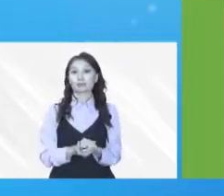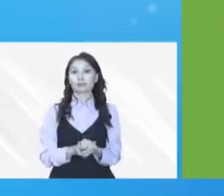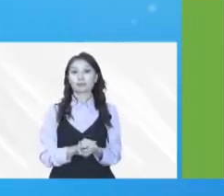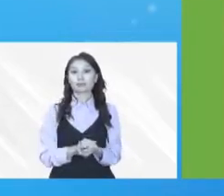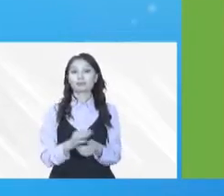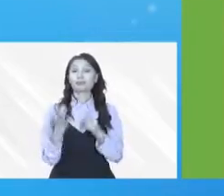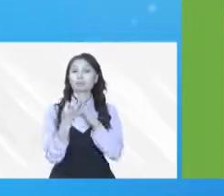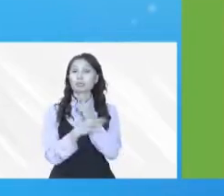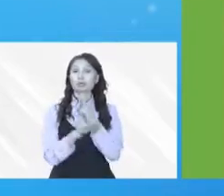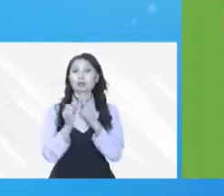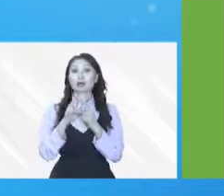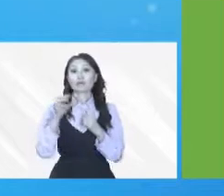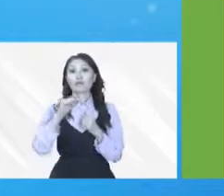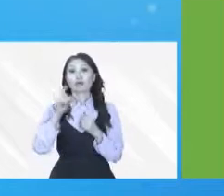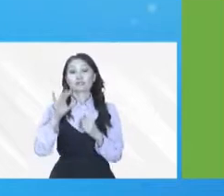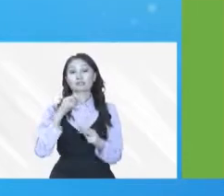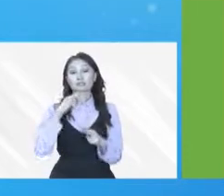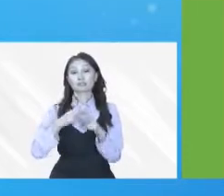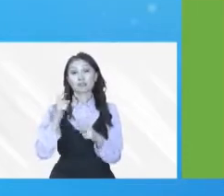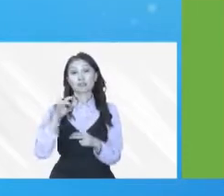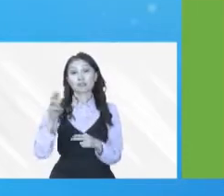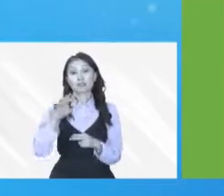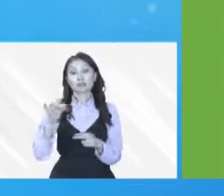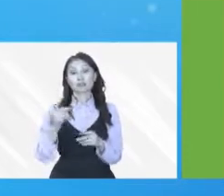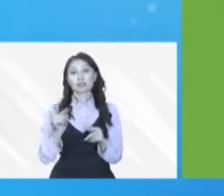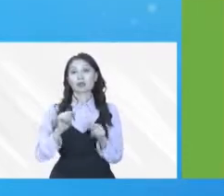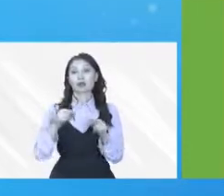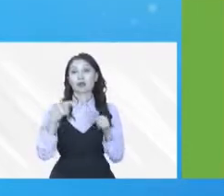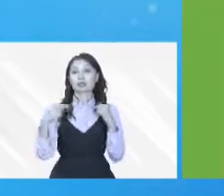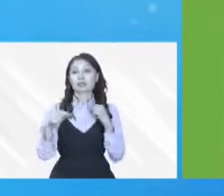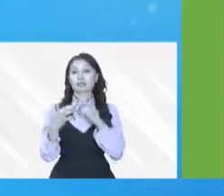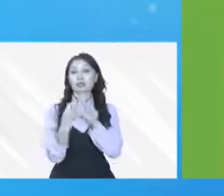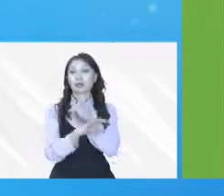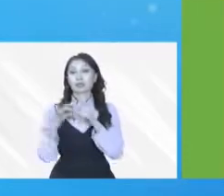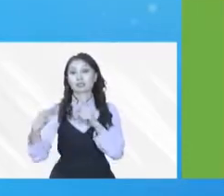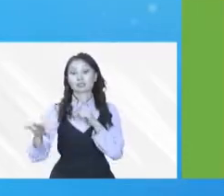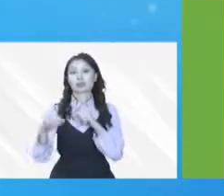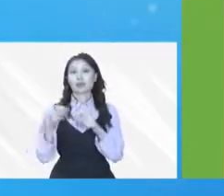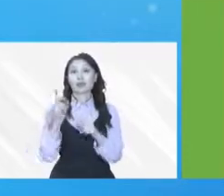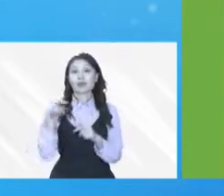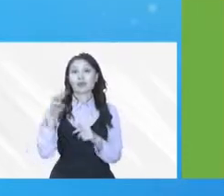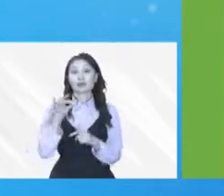В конце анафазы сестринские хроматиды перемещаются к разным концам клетки.